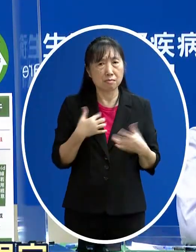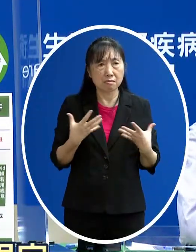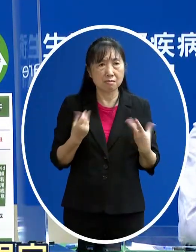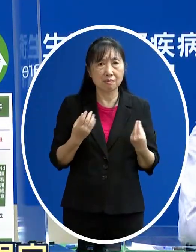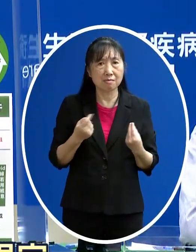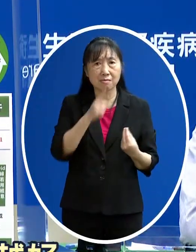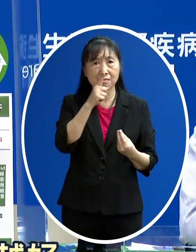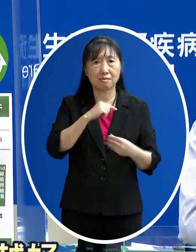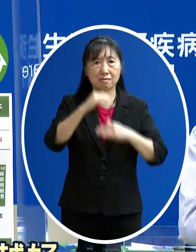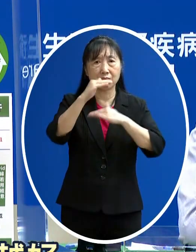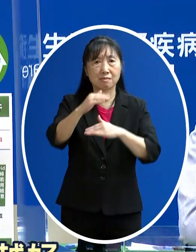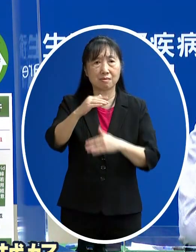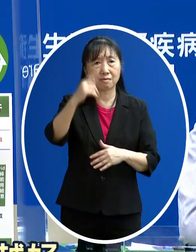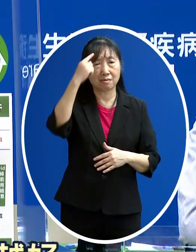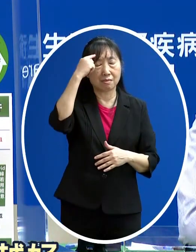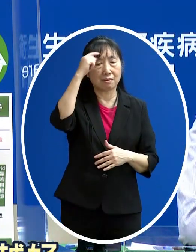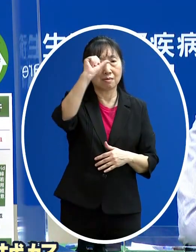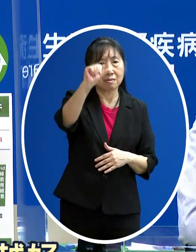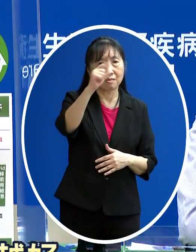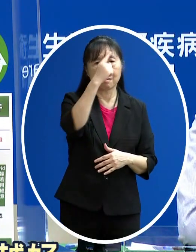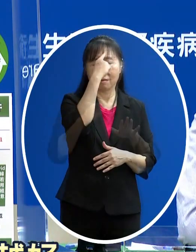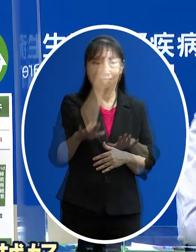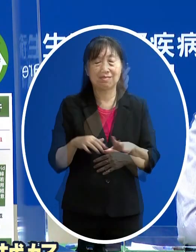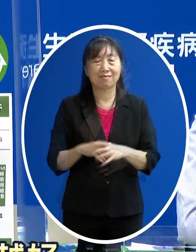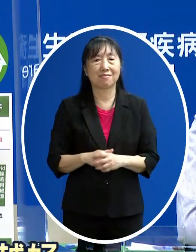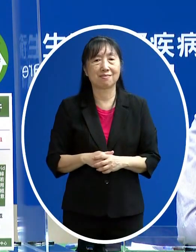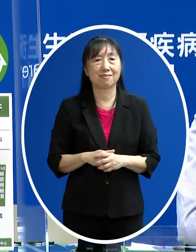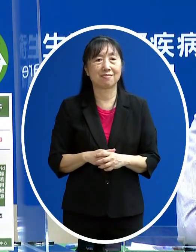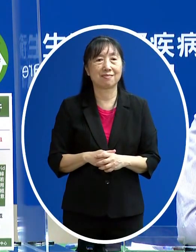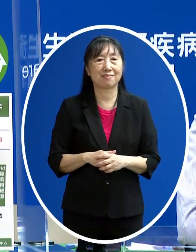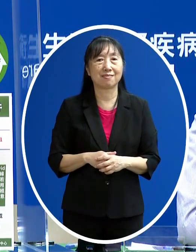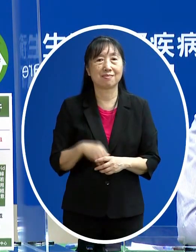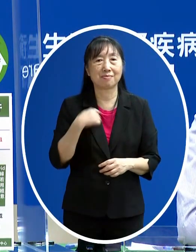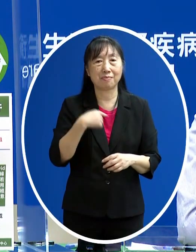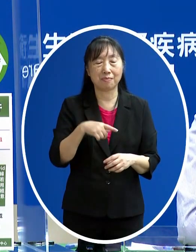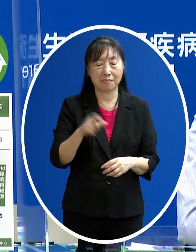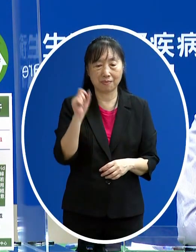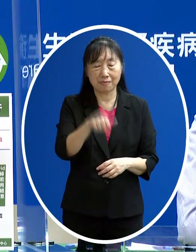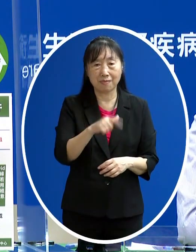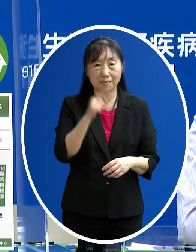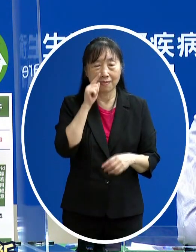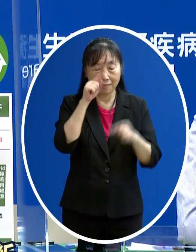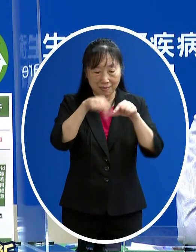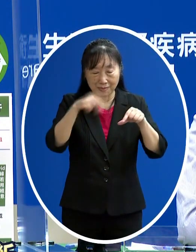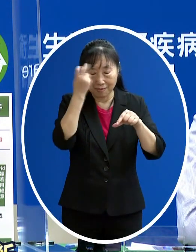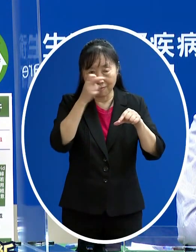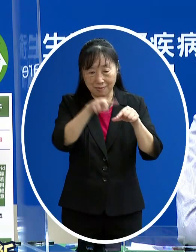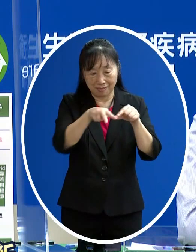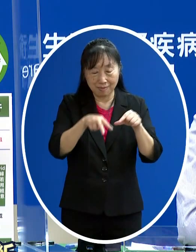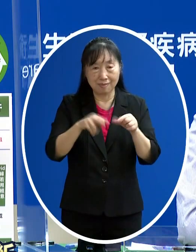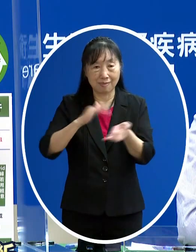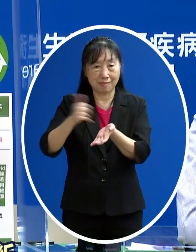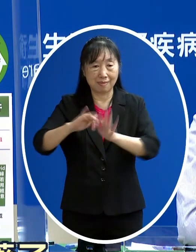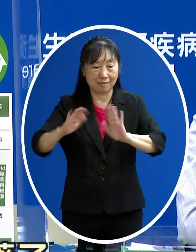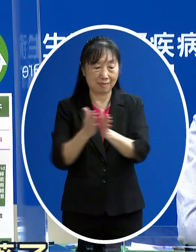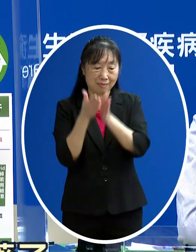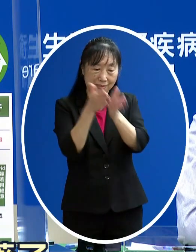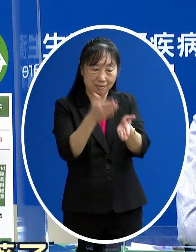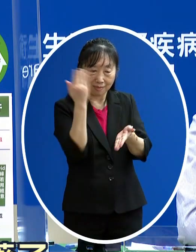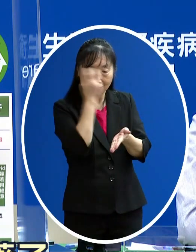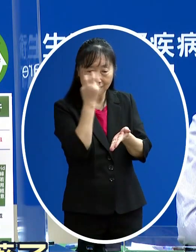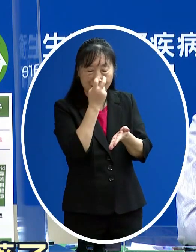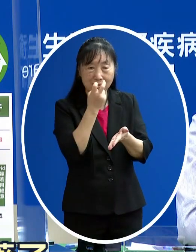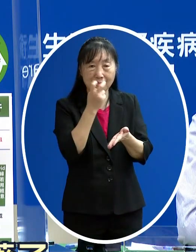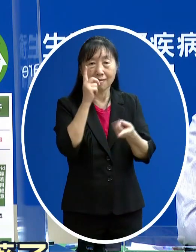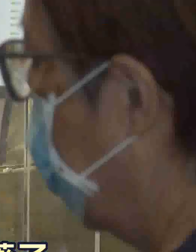没有限定说到5天或3天，越快越好，能够就是快筛阳性，经过医师的诊断，然后立即